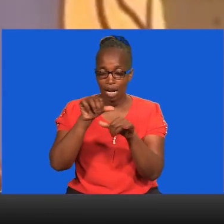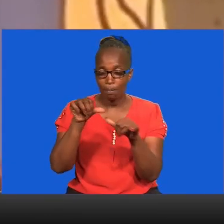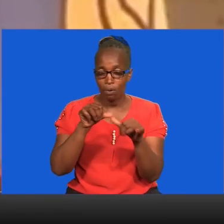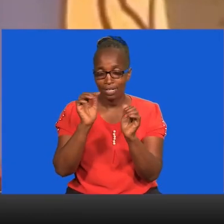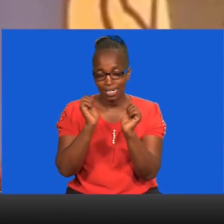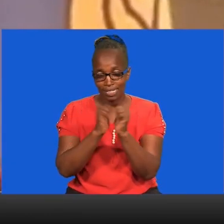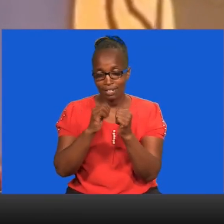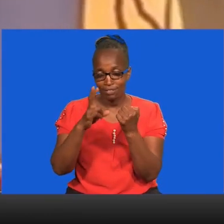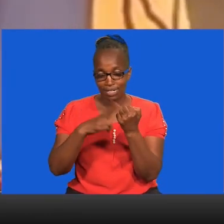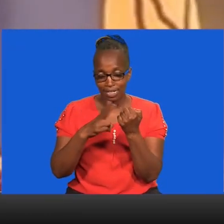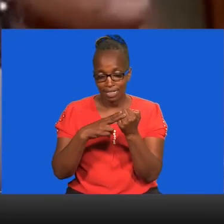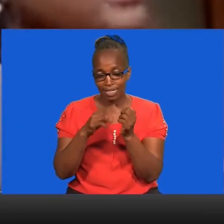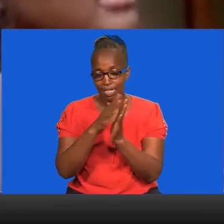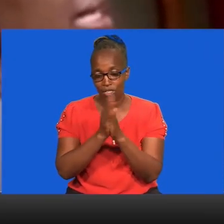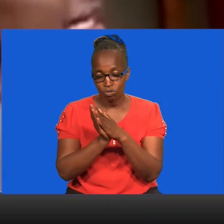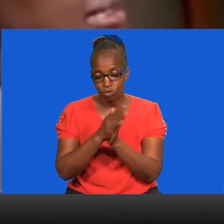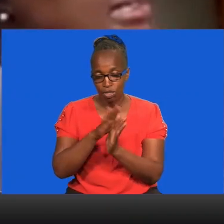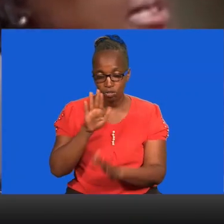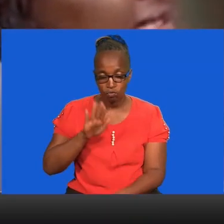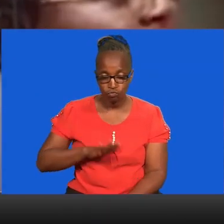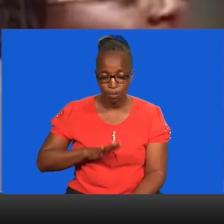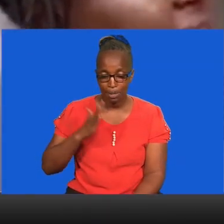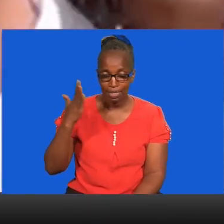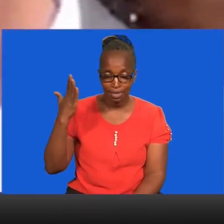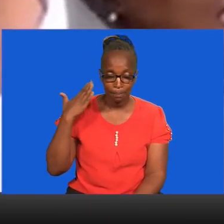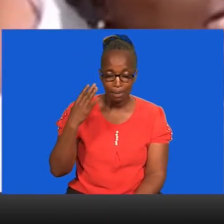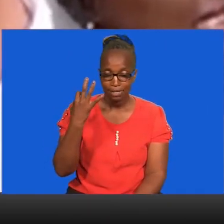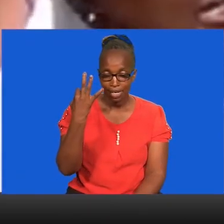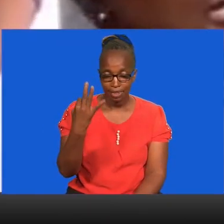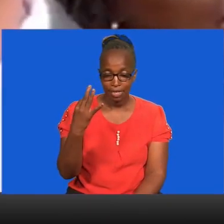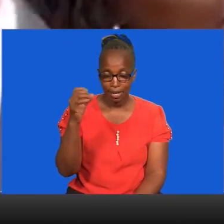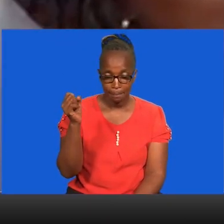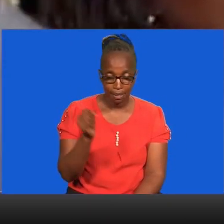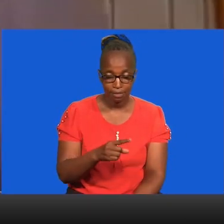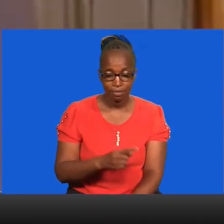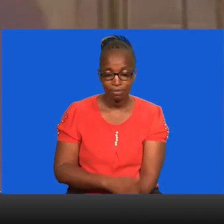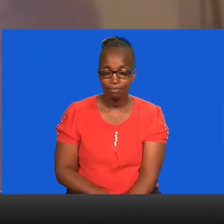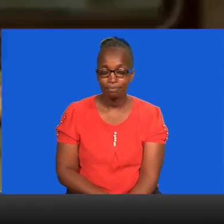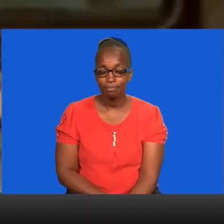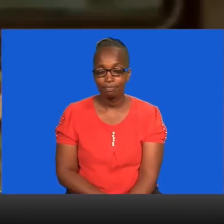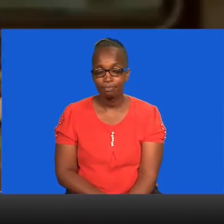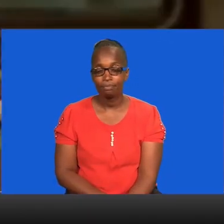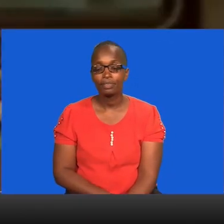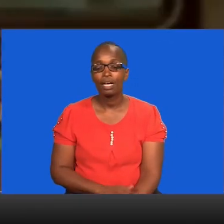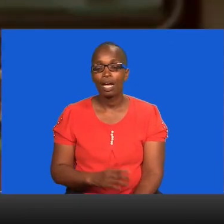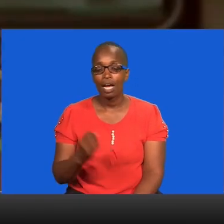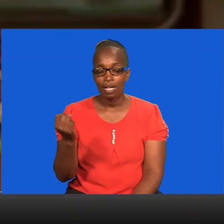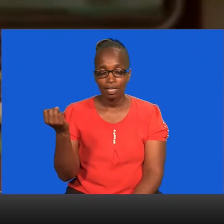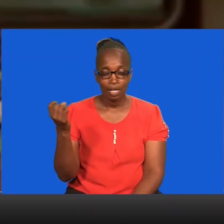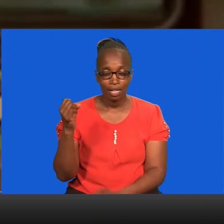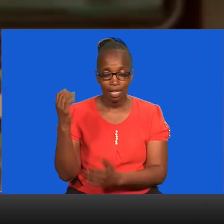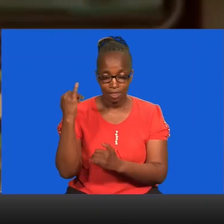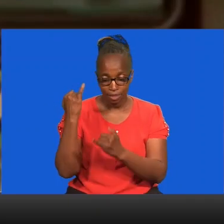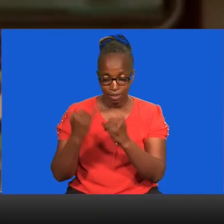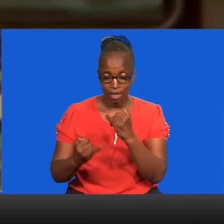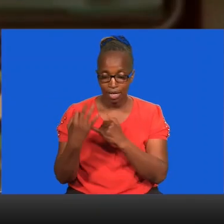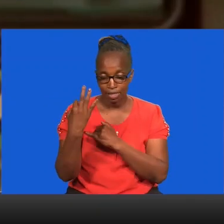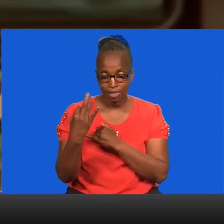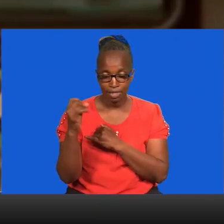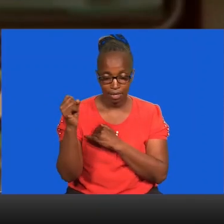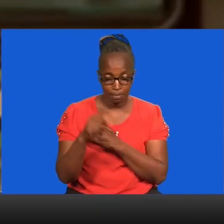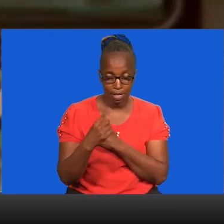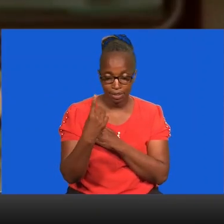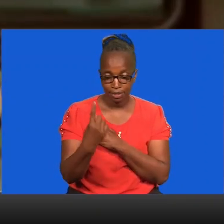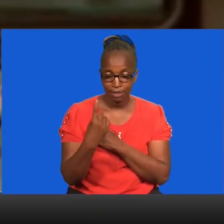vya mauaji ya wanawake katika kipindi cha miezi mitatu iliyopita. The last 3 months alone, the